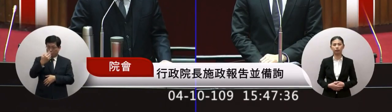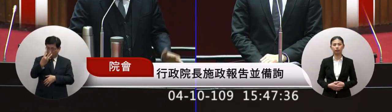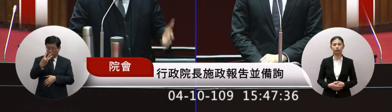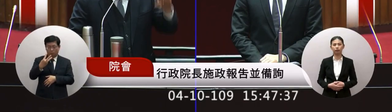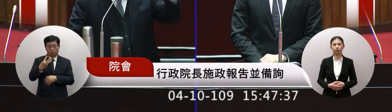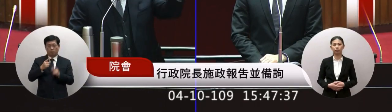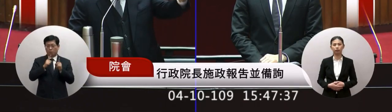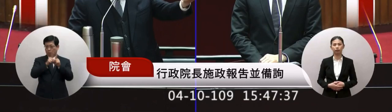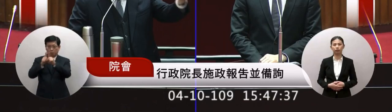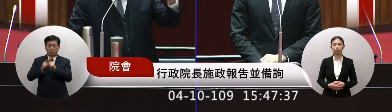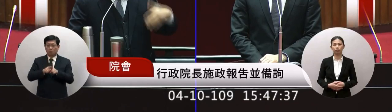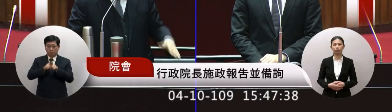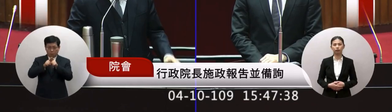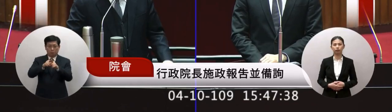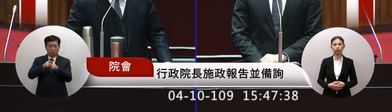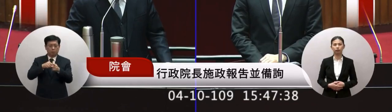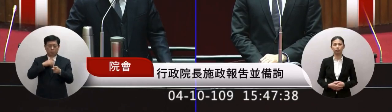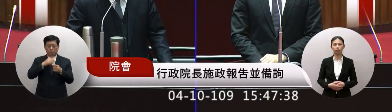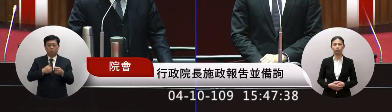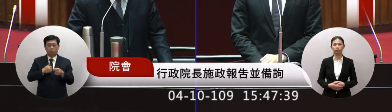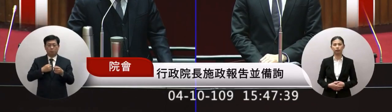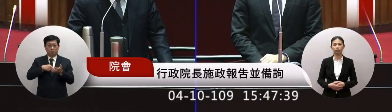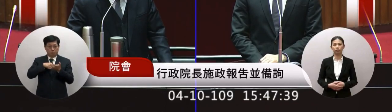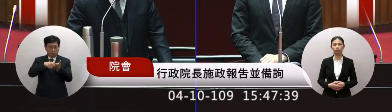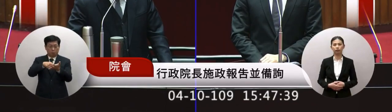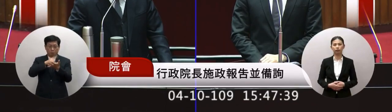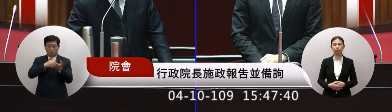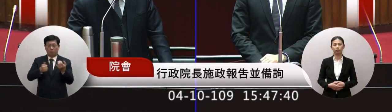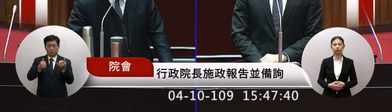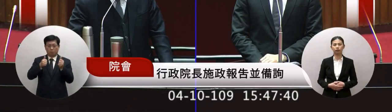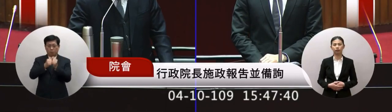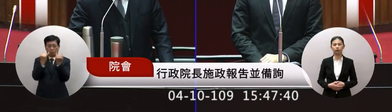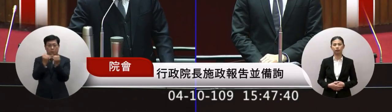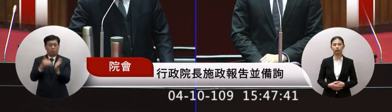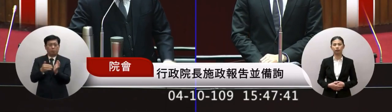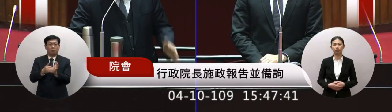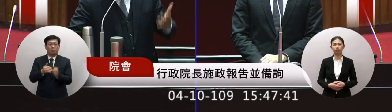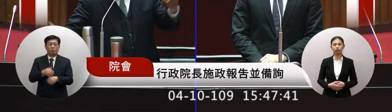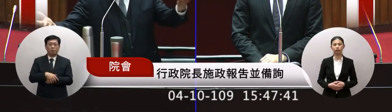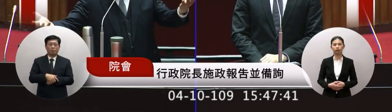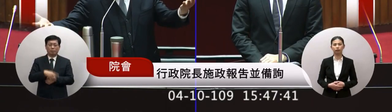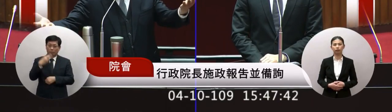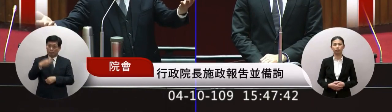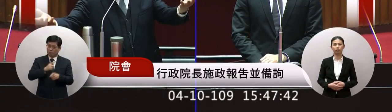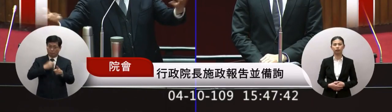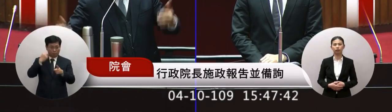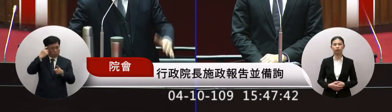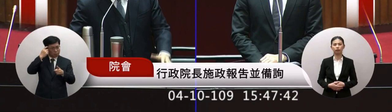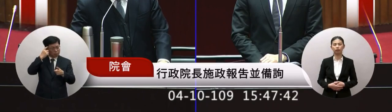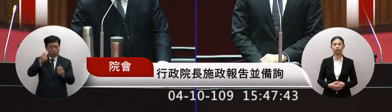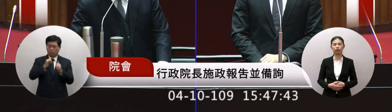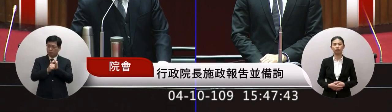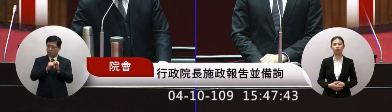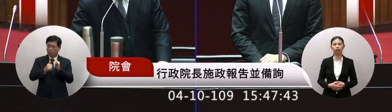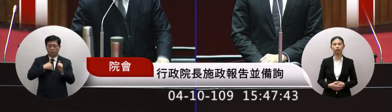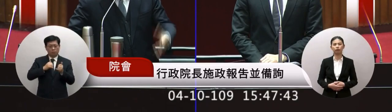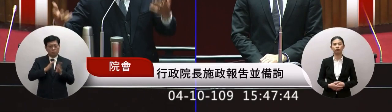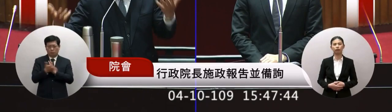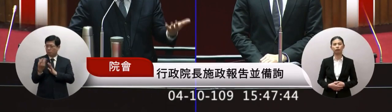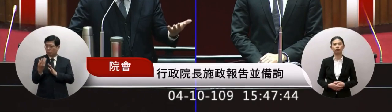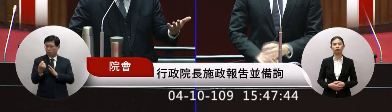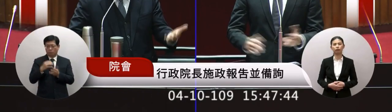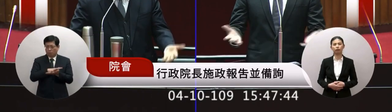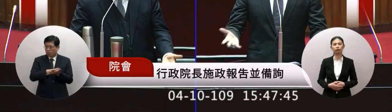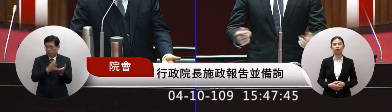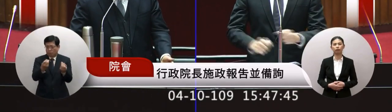3553对来做同性婚姻的登记了。啊，你嘛感觉讲，社会嘛无变，也无